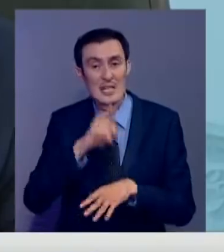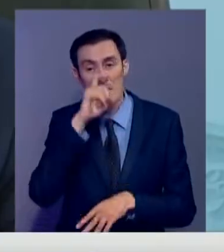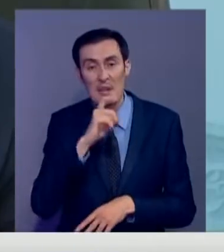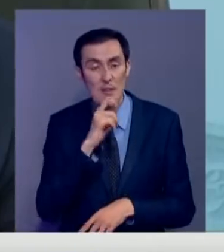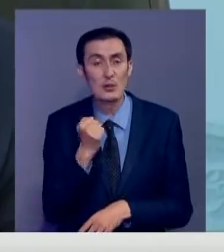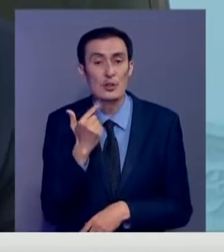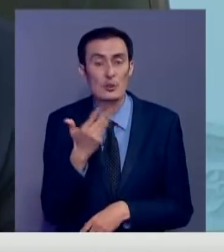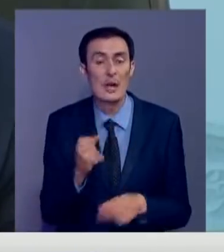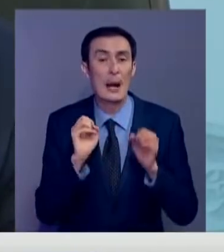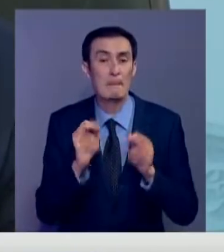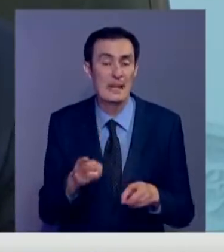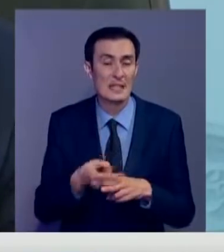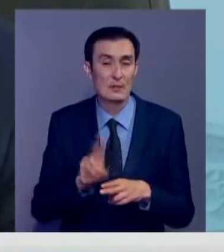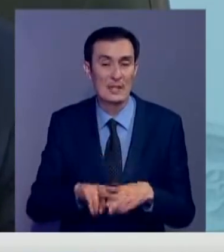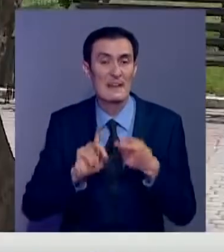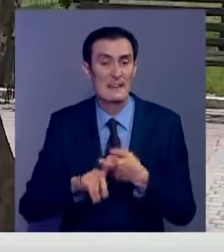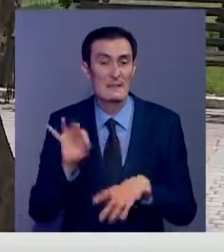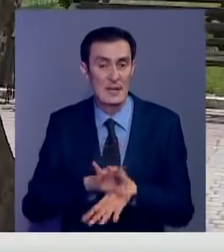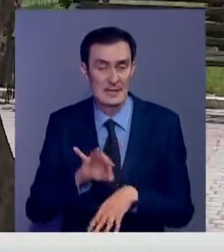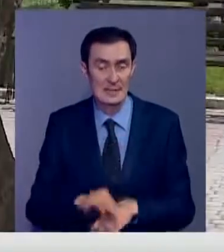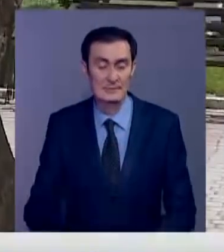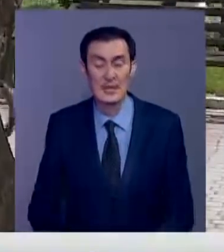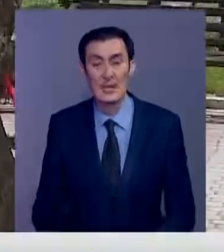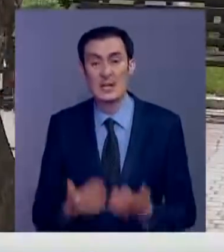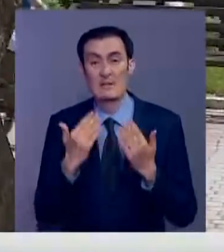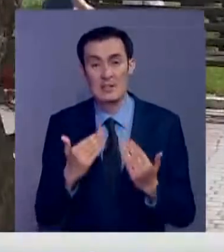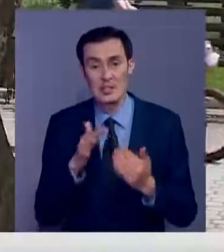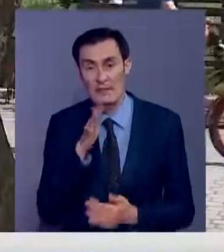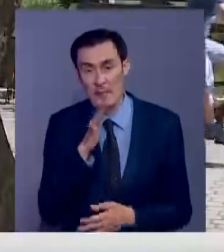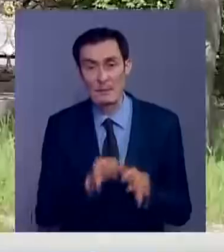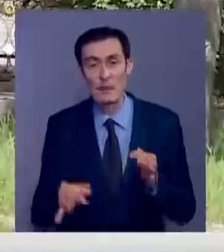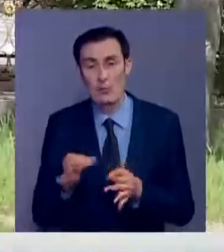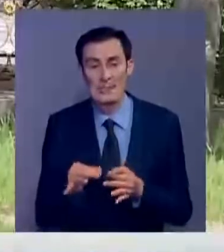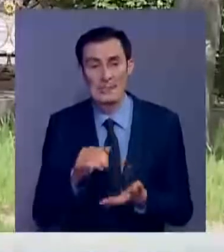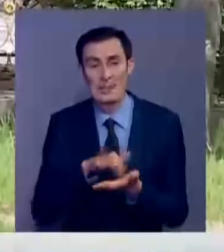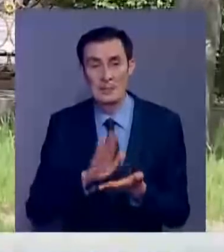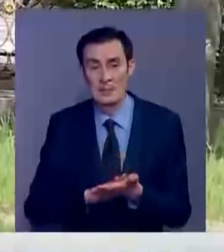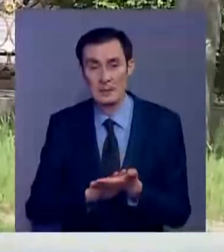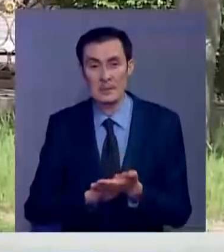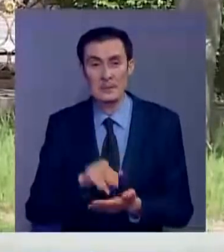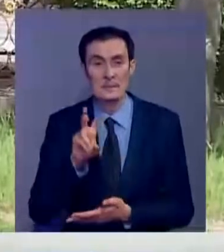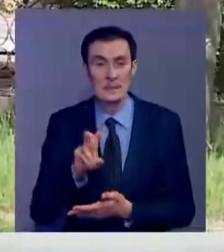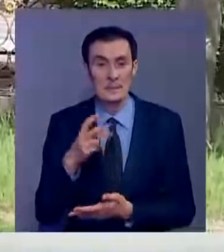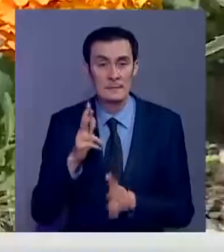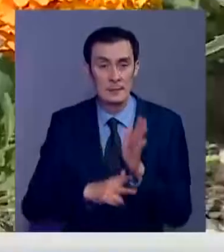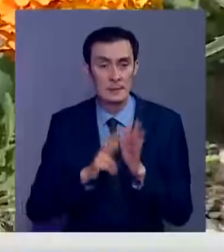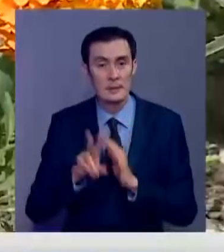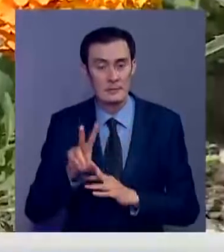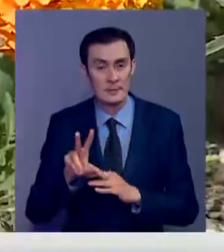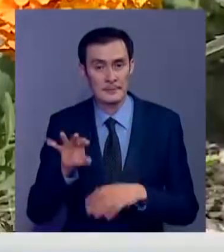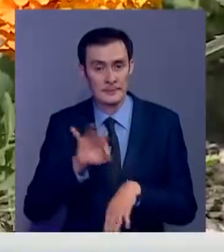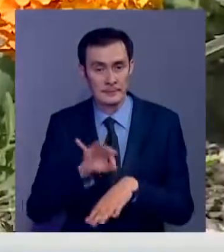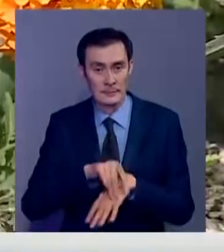того, насколько опасна эта инфекция. В настоящее время в регионе зарегистрировано 282